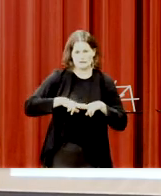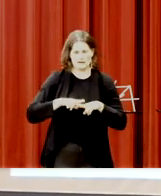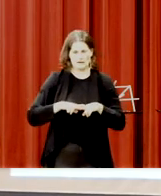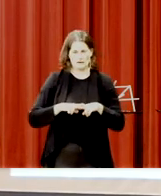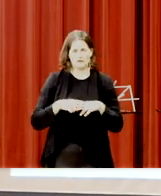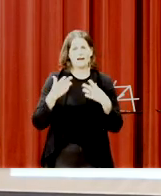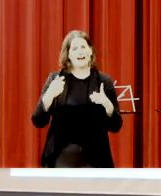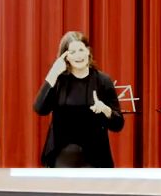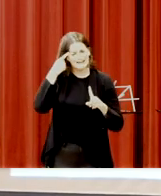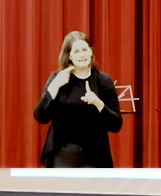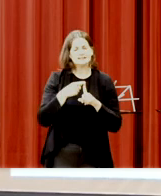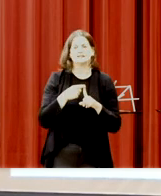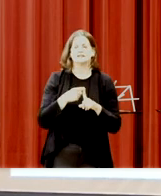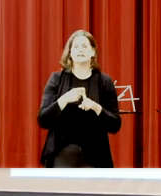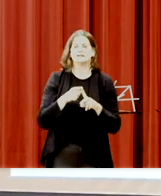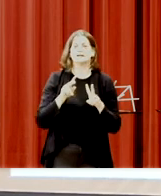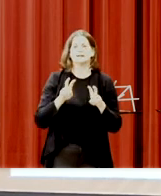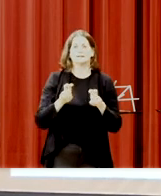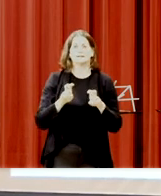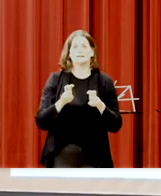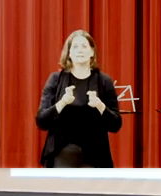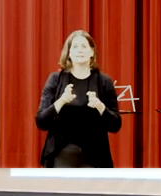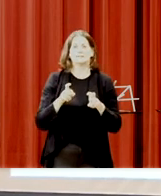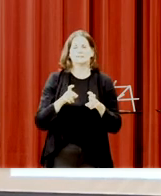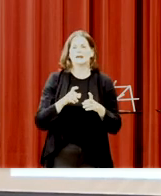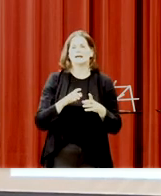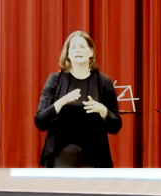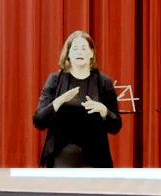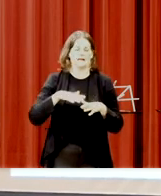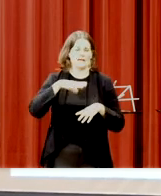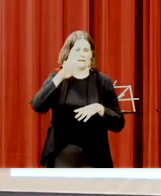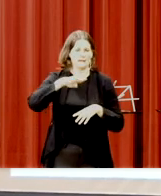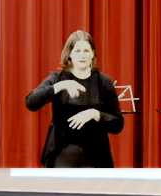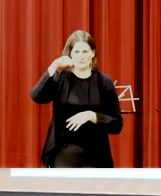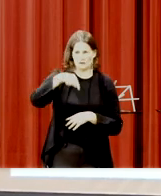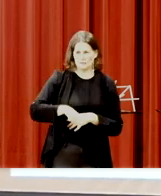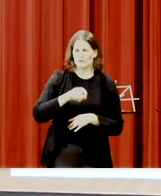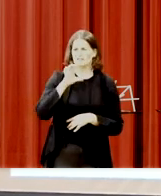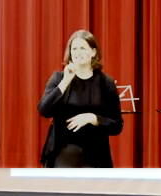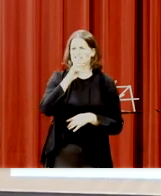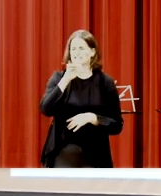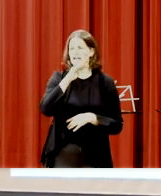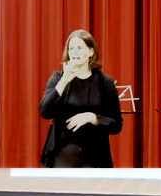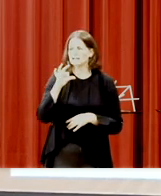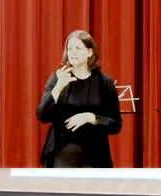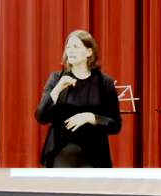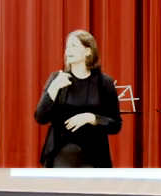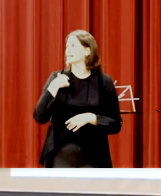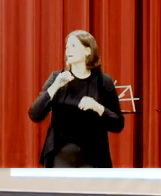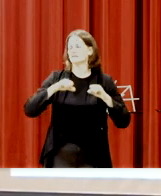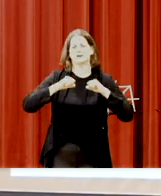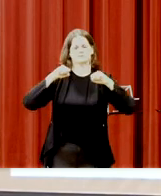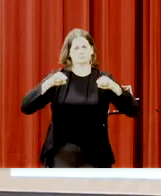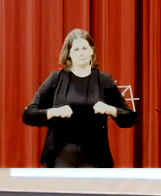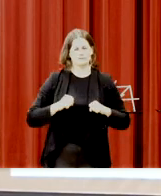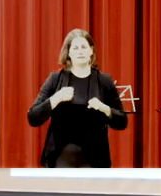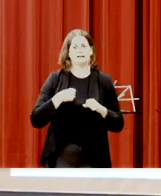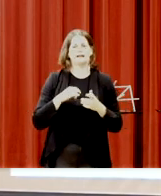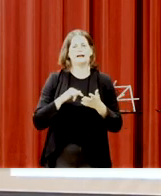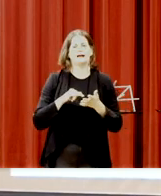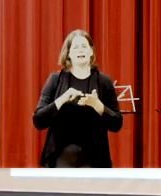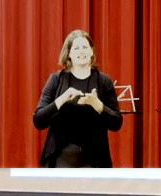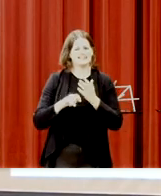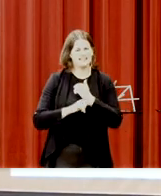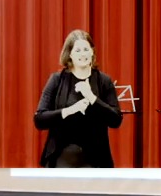consolidació de l'agregació estratègica de les entitats i estructures de docència, recerca i transferència del coneixement i el sector productiu del